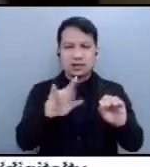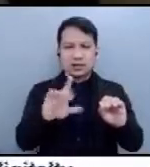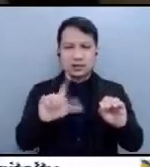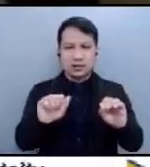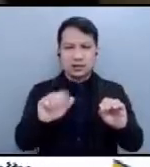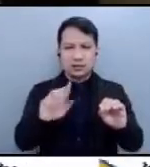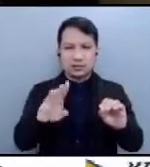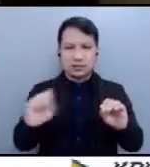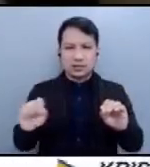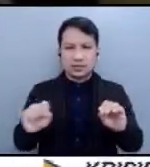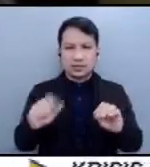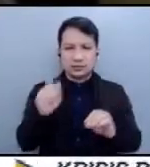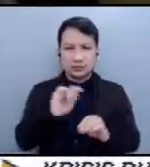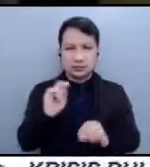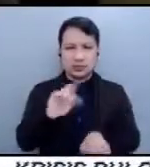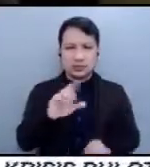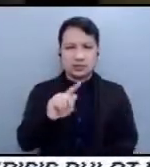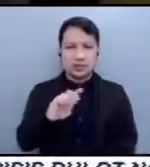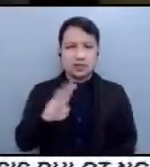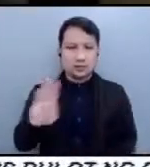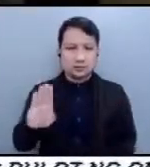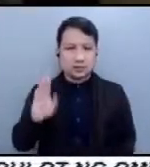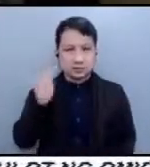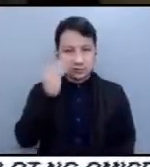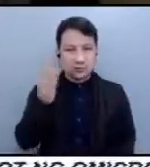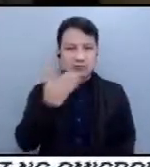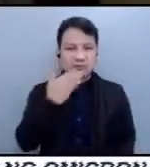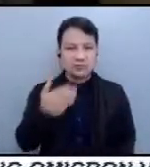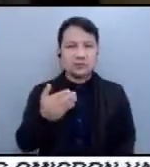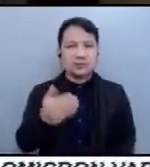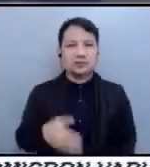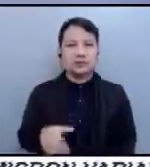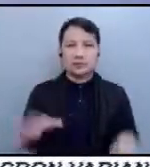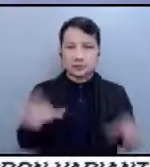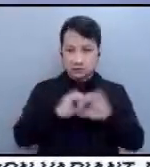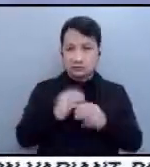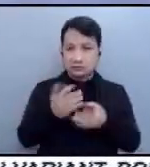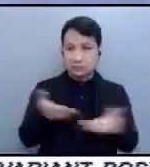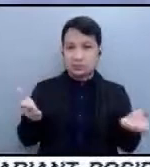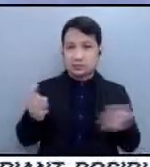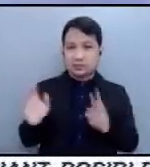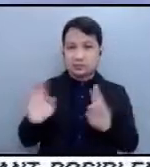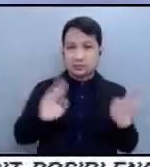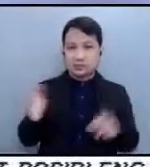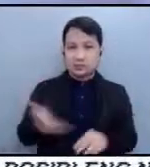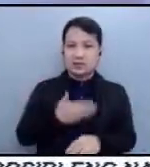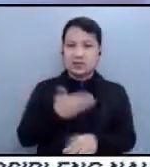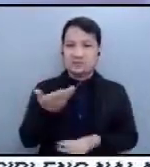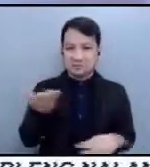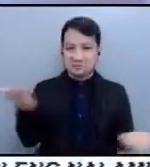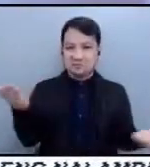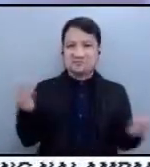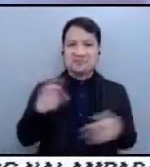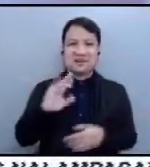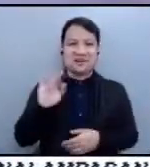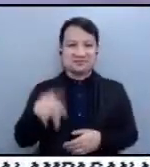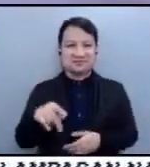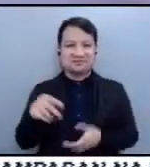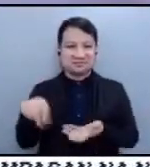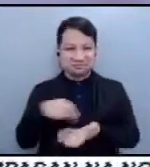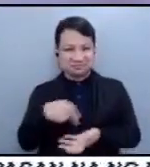po is Atalia B po. Thank you po. Alright, huwag na nating patagalin pa. Ready na ang ating mga ka-RSP. Makisayaw sa